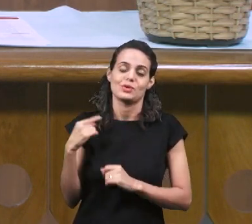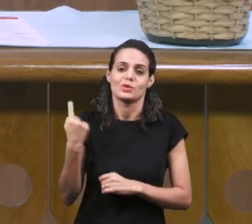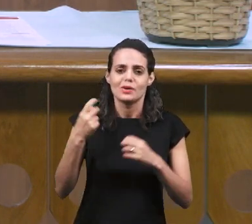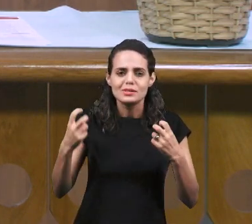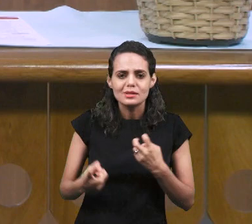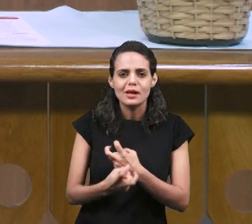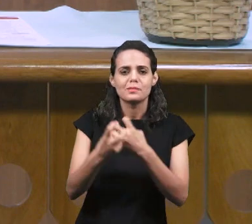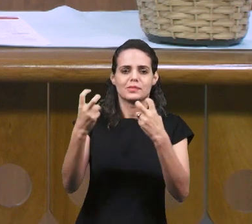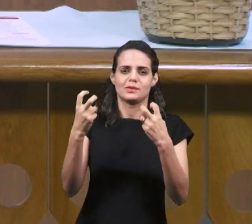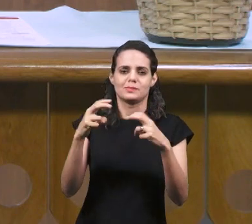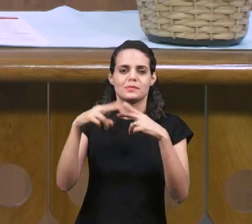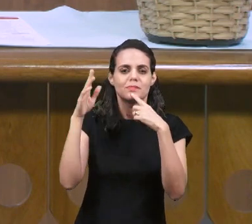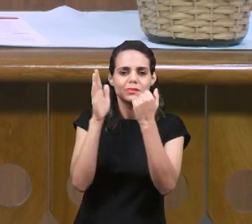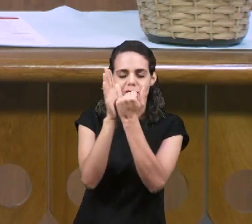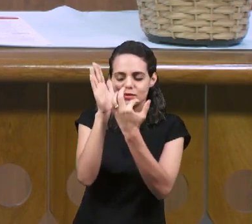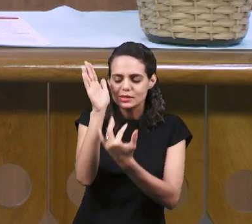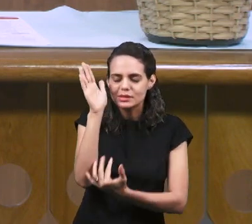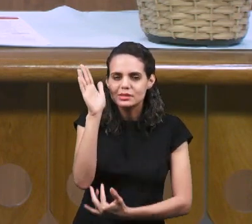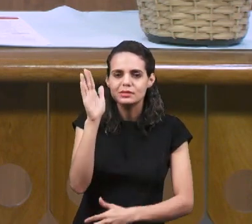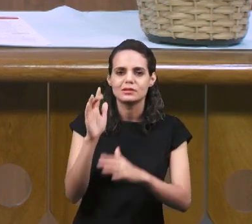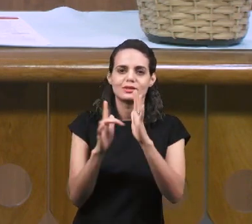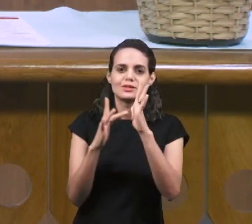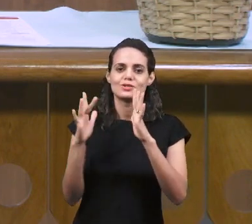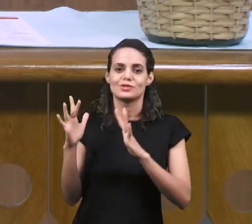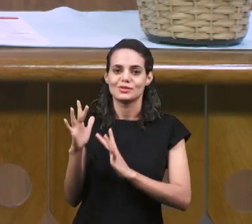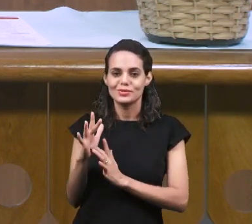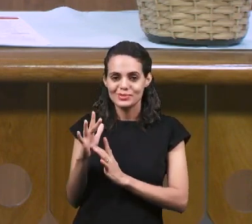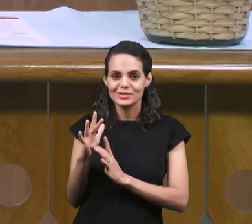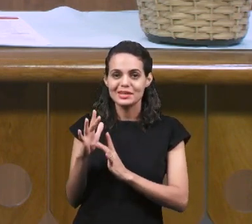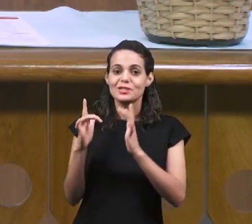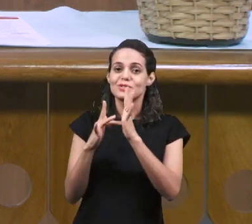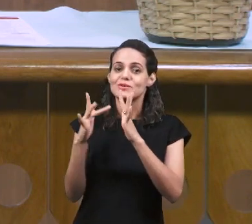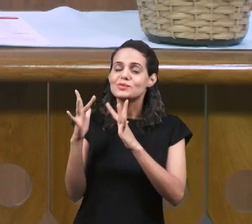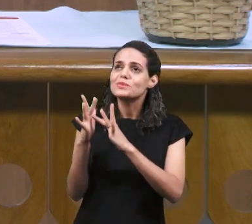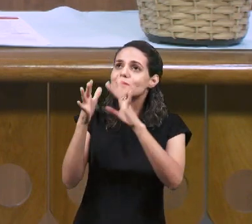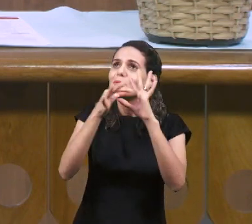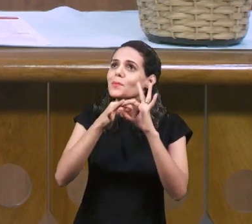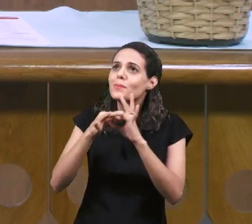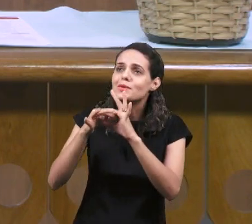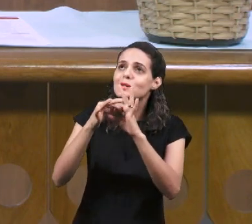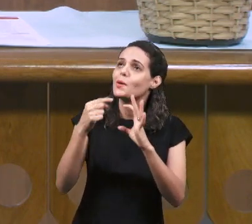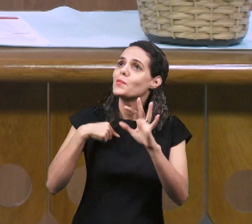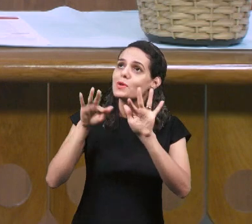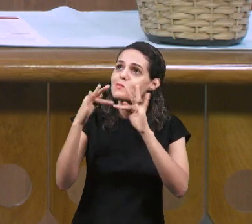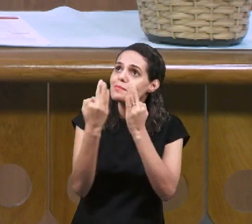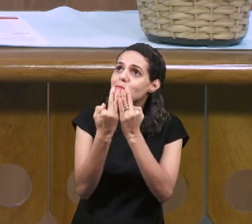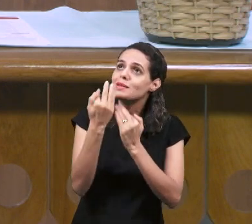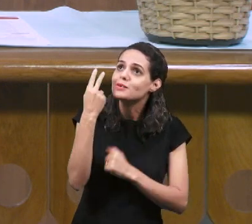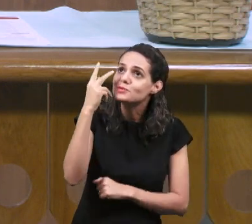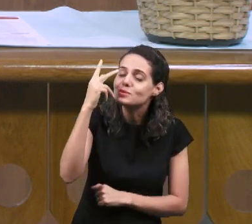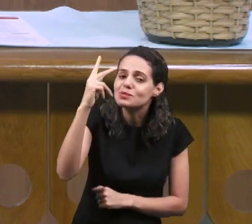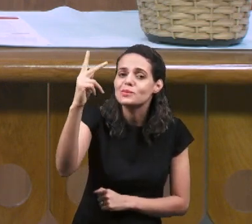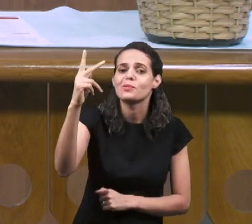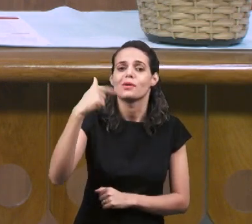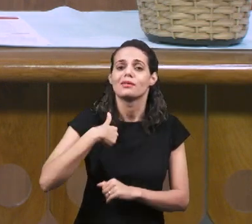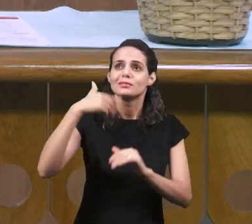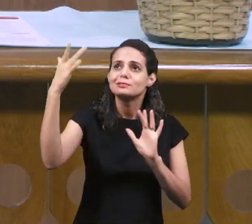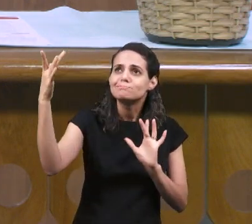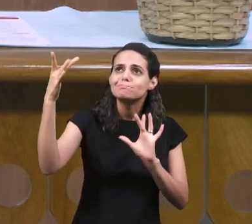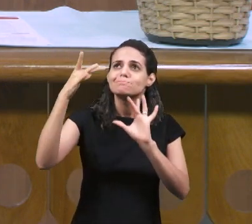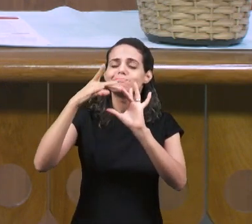de ta famille. Donc, il traite avec vous, avec nous, par le sang. Nous sommes du même